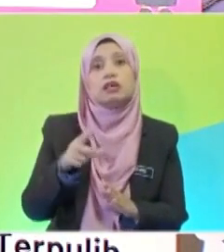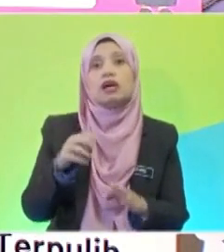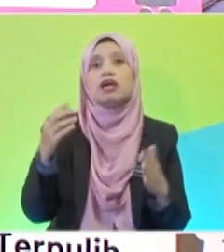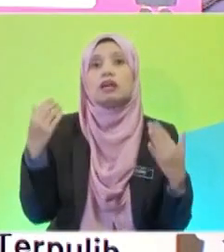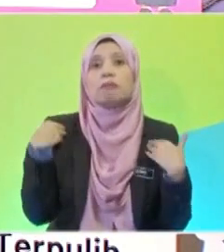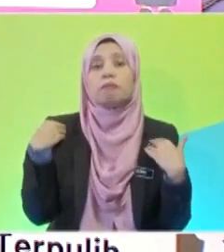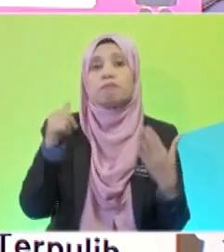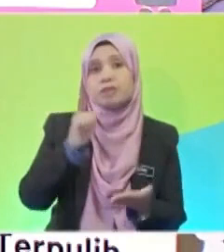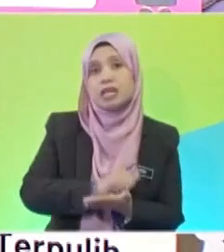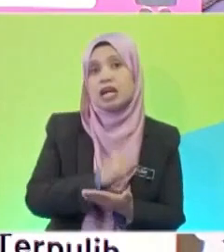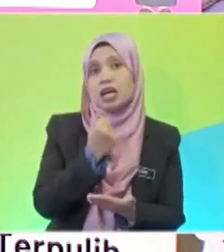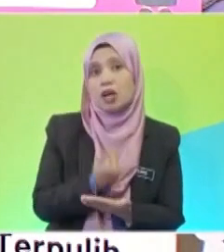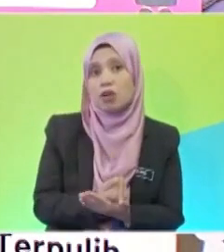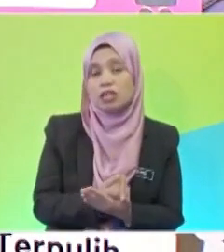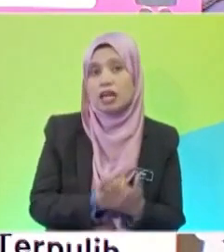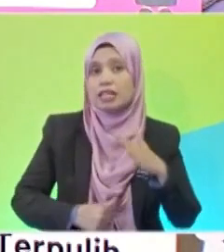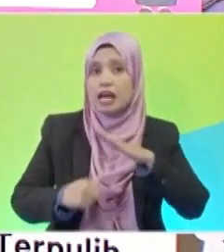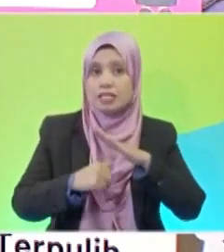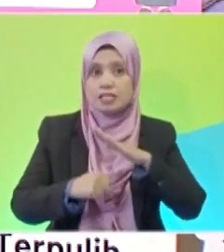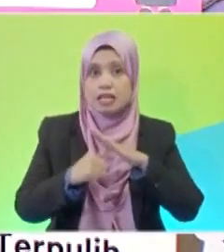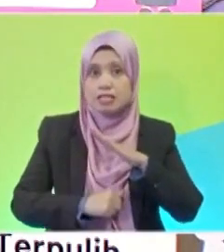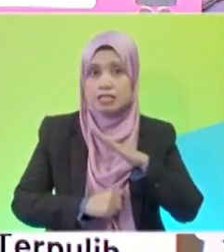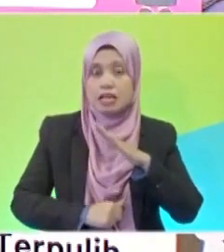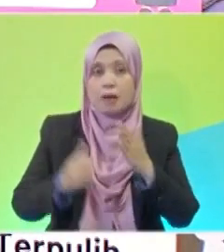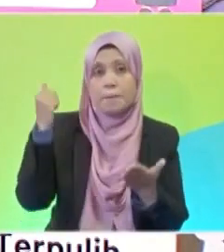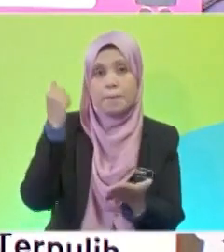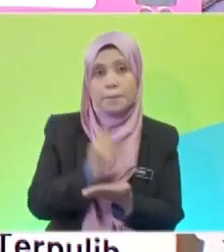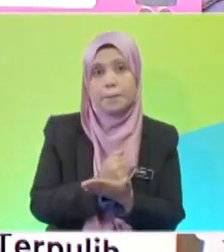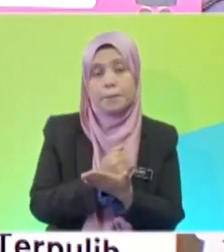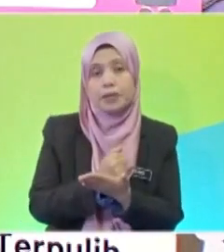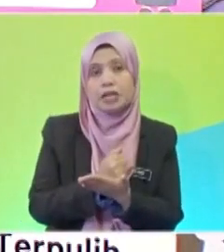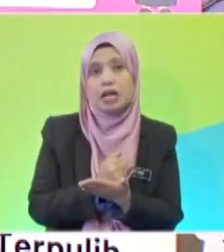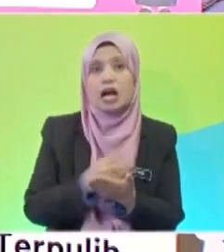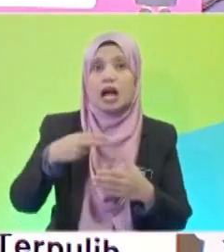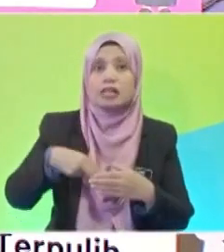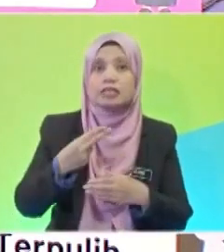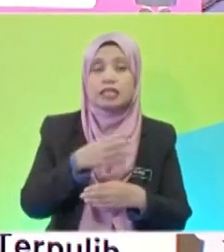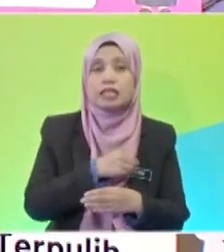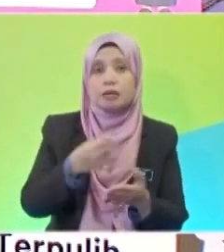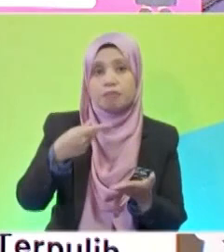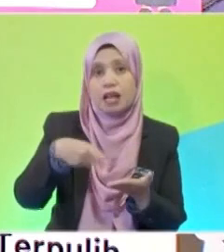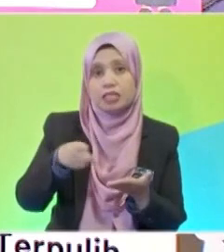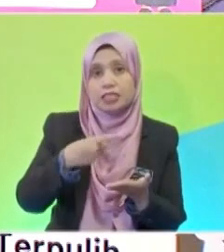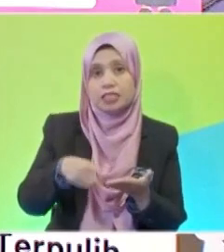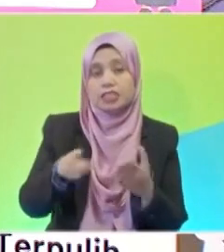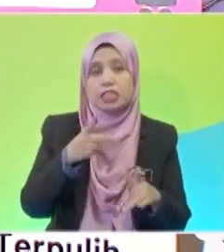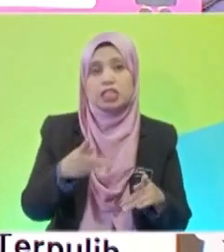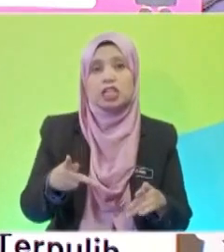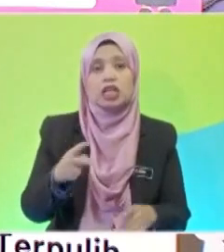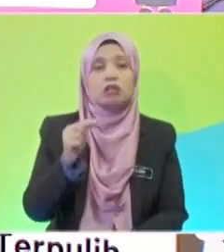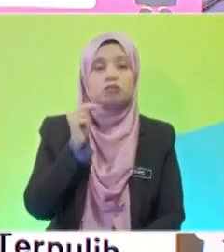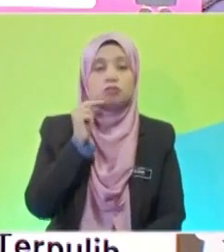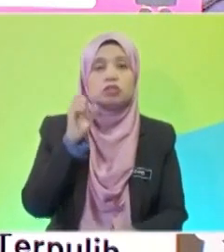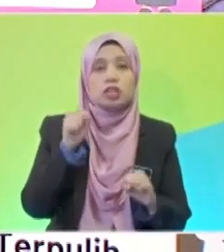merupakan perakaunan asas akruan di mana ia mengiktiraf, dia merupakan pengiktirafan hasil dan belanja. Baik. Jadi kalau Nisa boleh lihat di